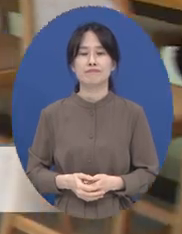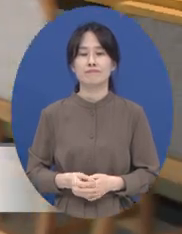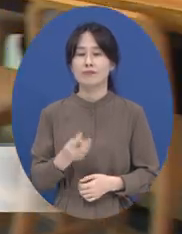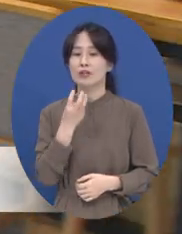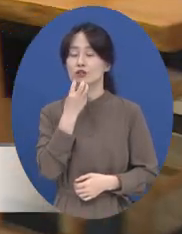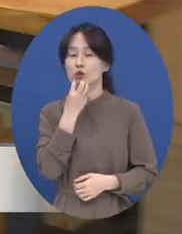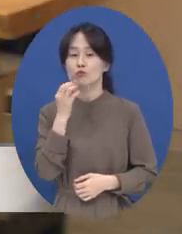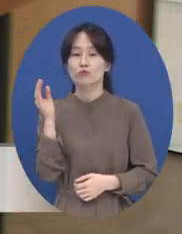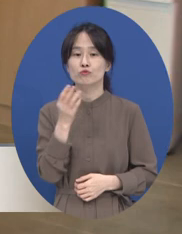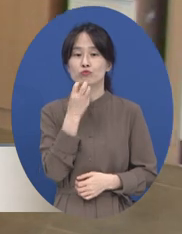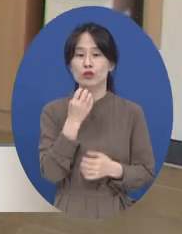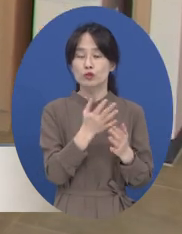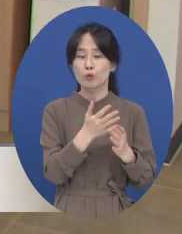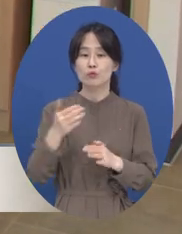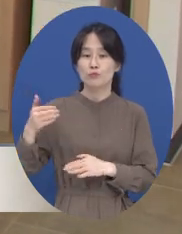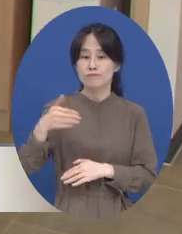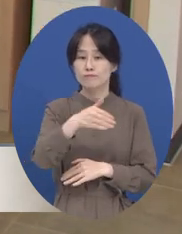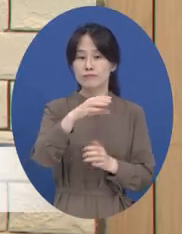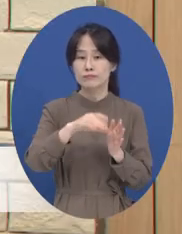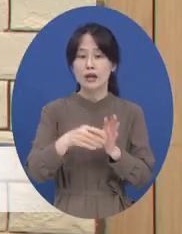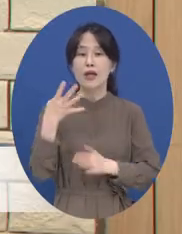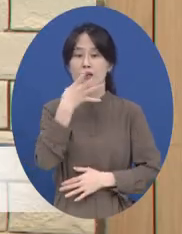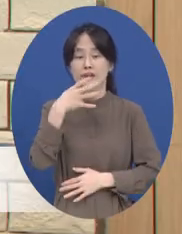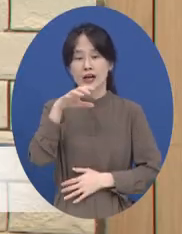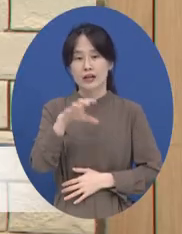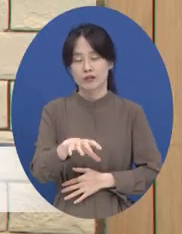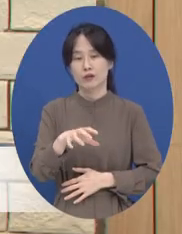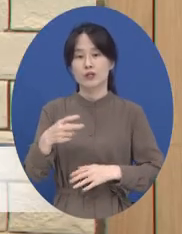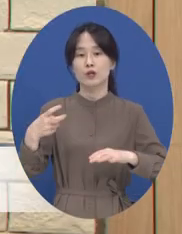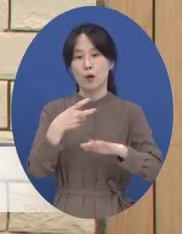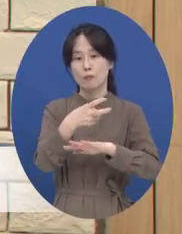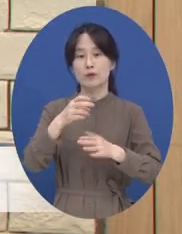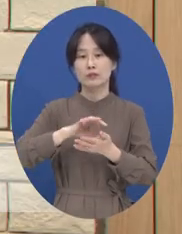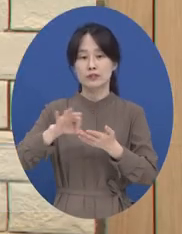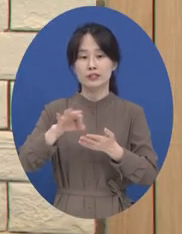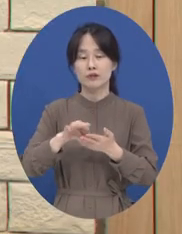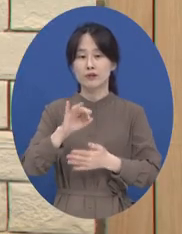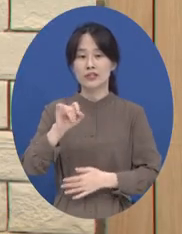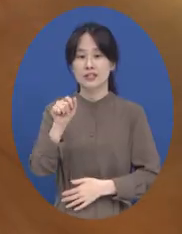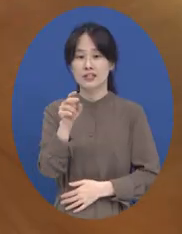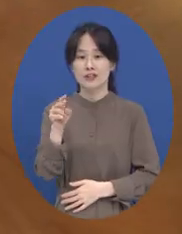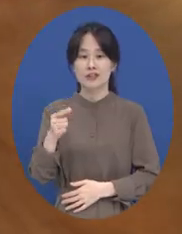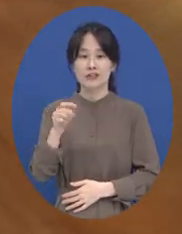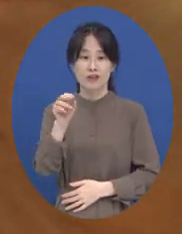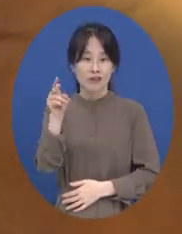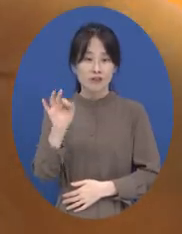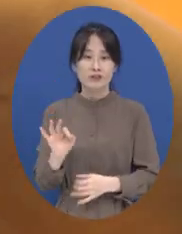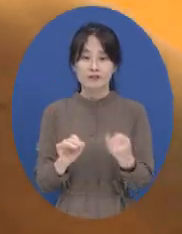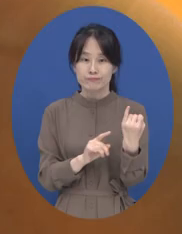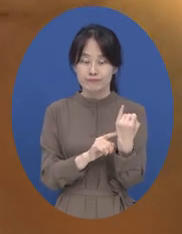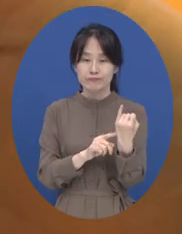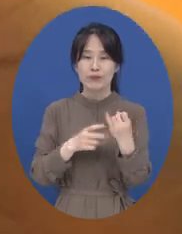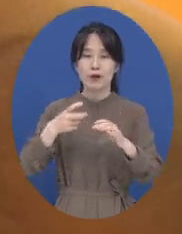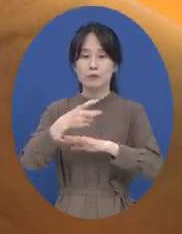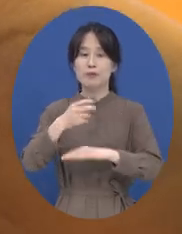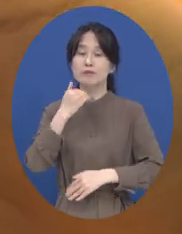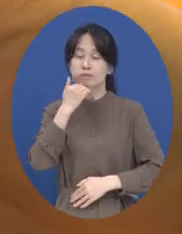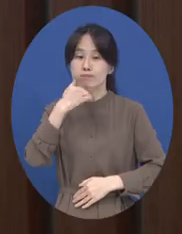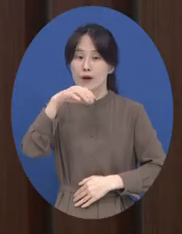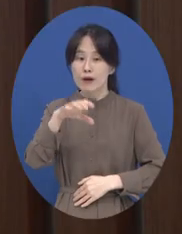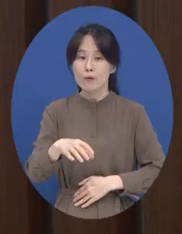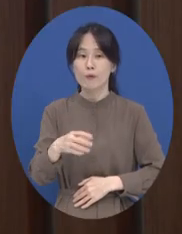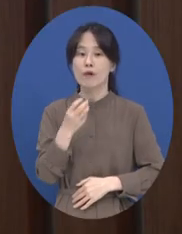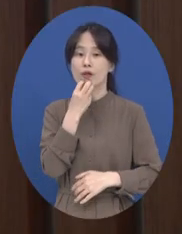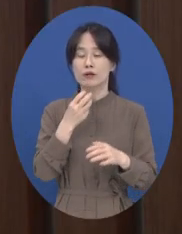서울에서 경기도로 이동할 땐 사당역 부근 에서 대중교통을 이용하는 이현영 c 버스 승차 되기 공간인 경기 버스